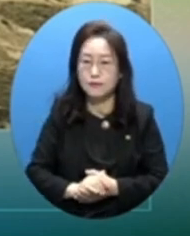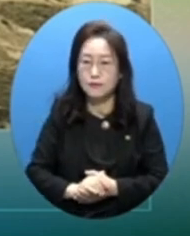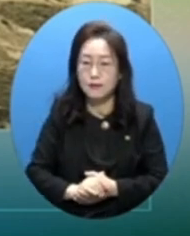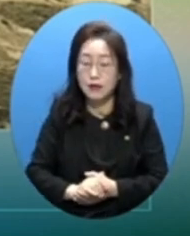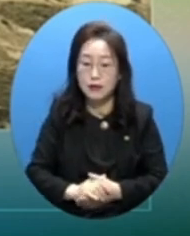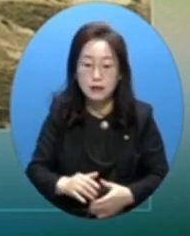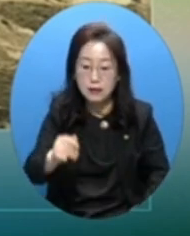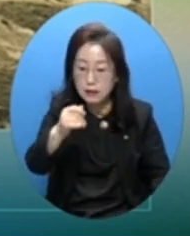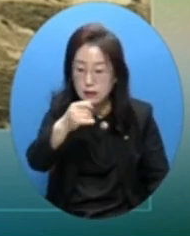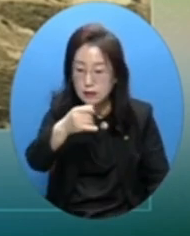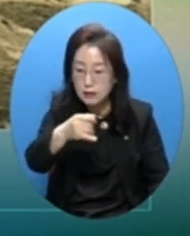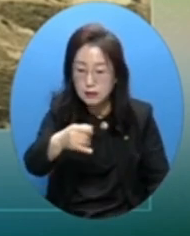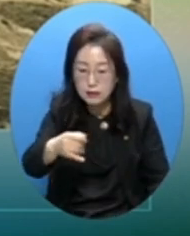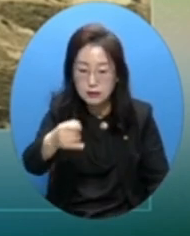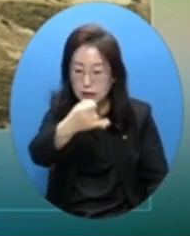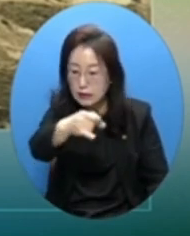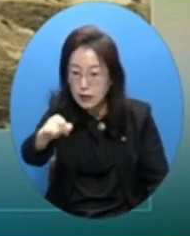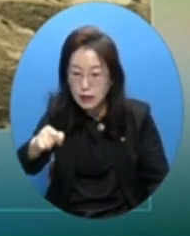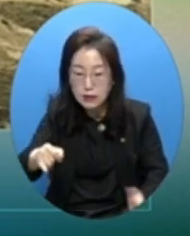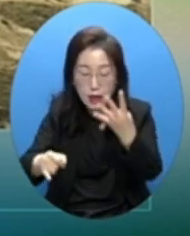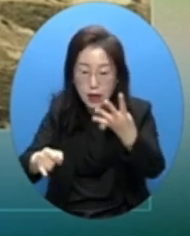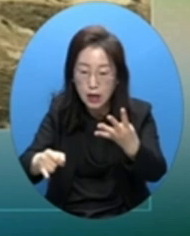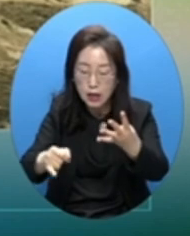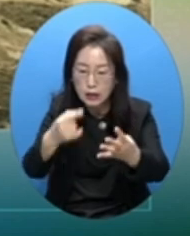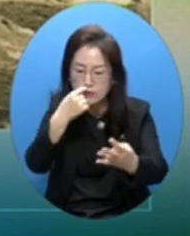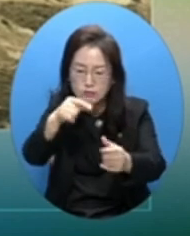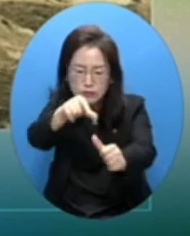딸은 내 딸을 살리려고 어머니가